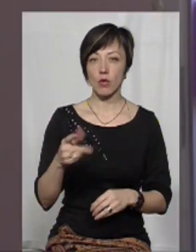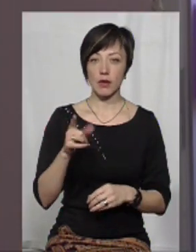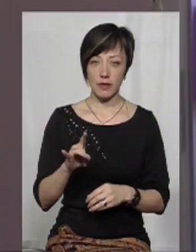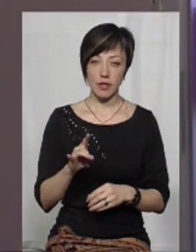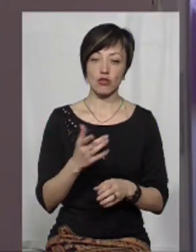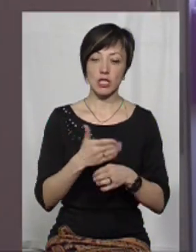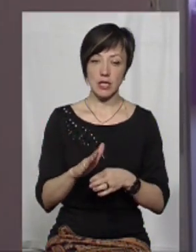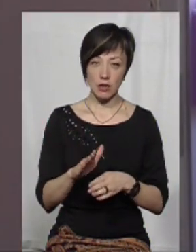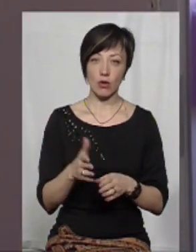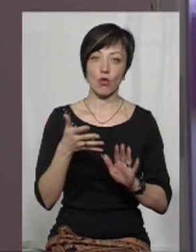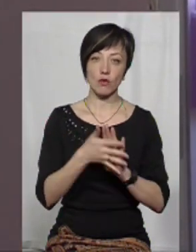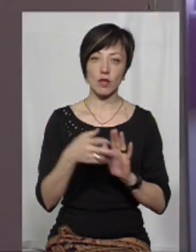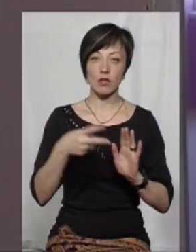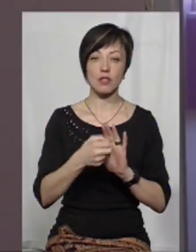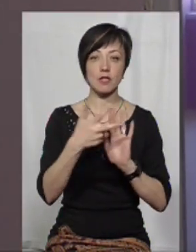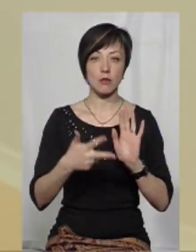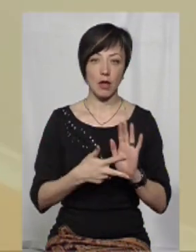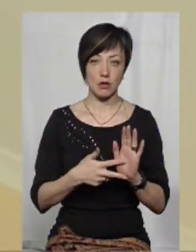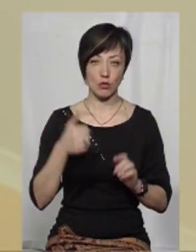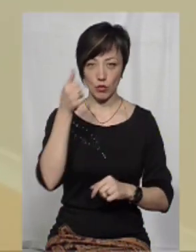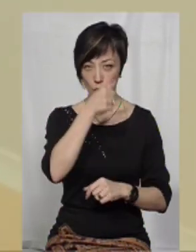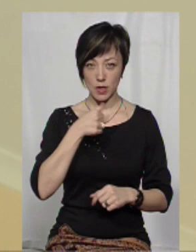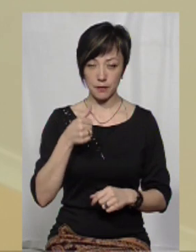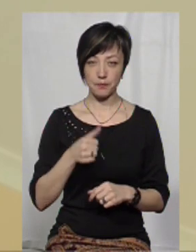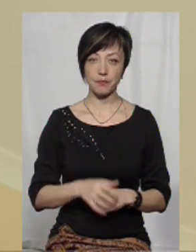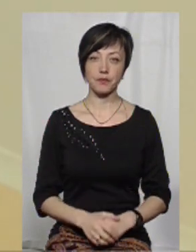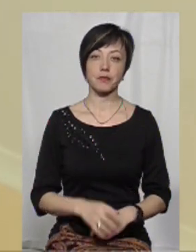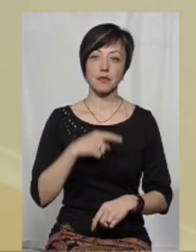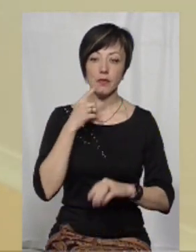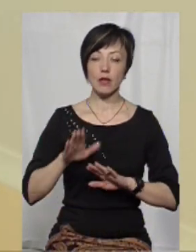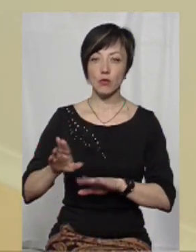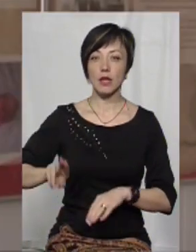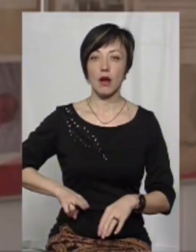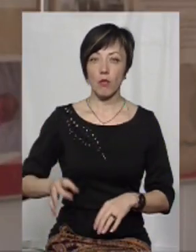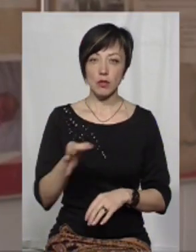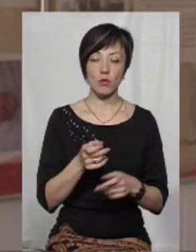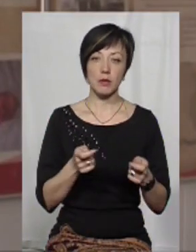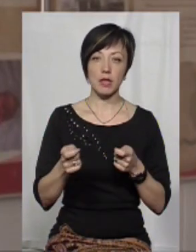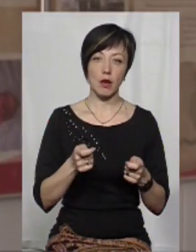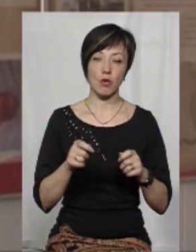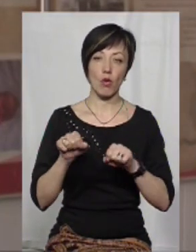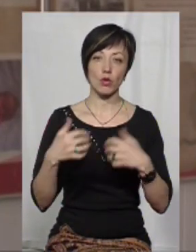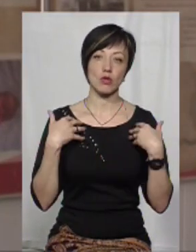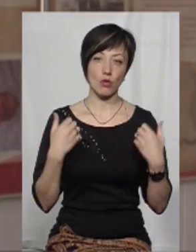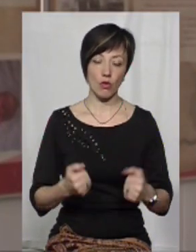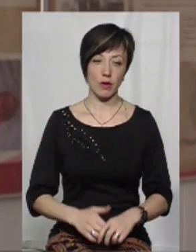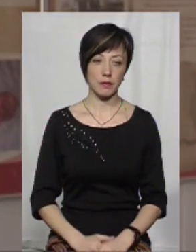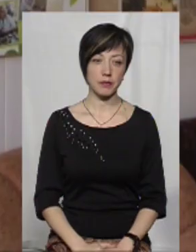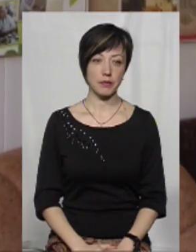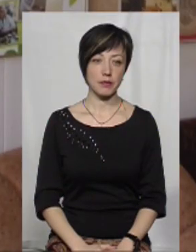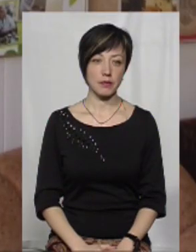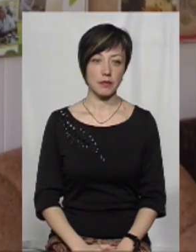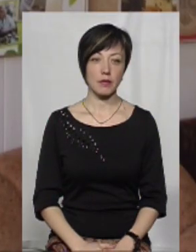гривень. Частину з них освоїли у 2018 році, каже заступник директора обласного департаменту охорони здоров'я Наталія